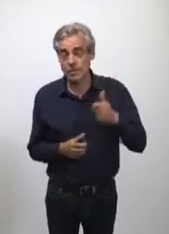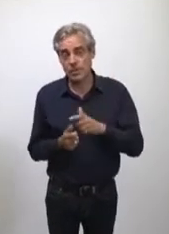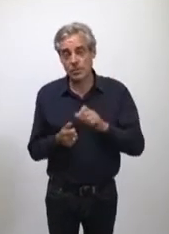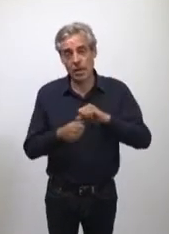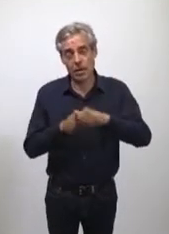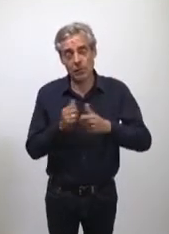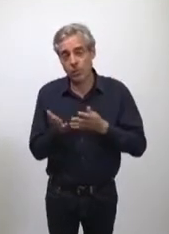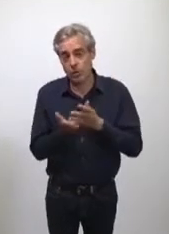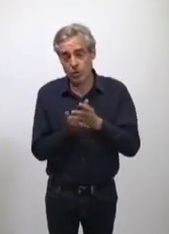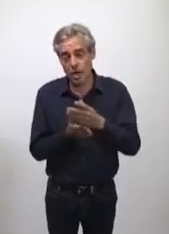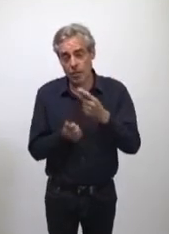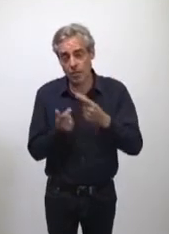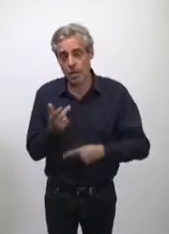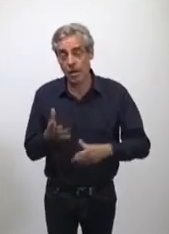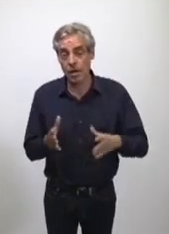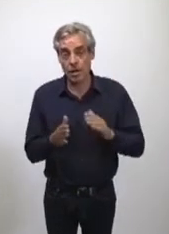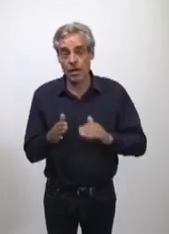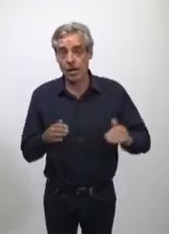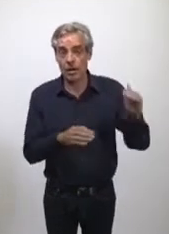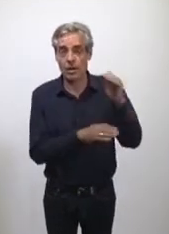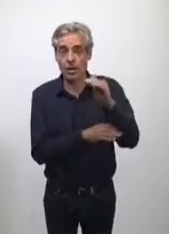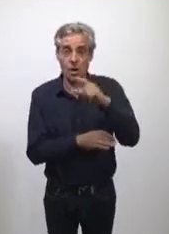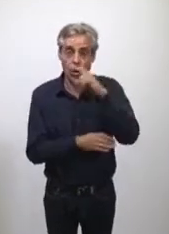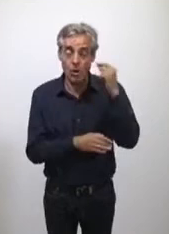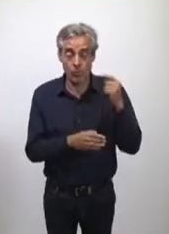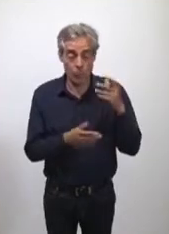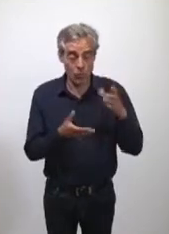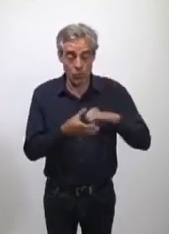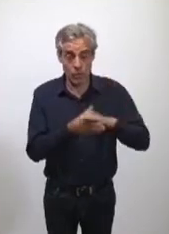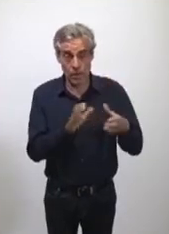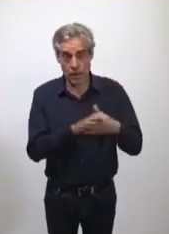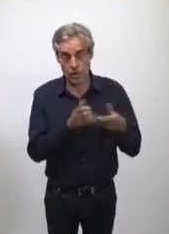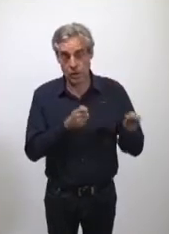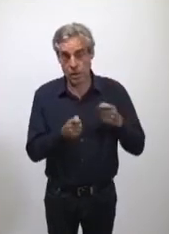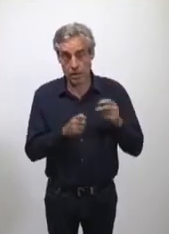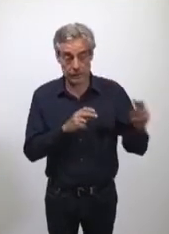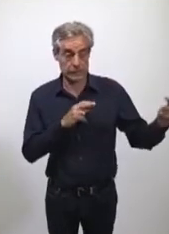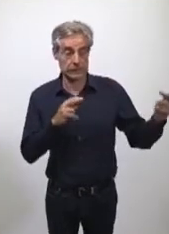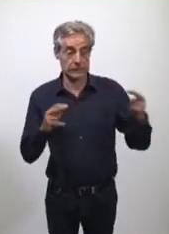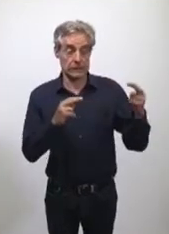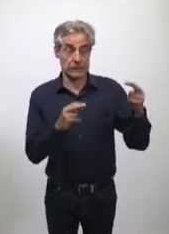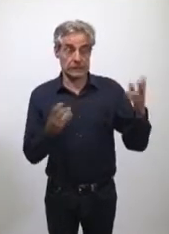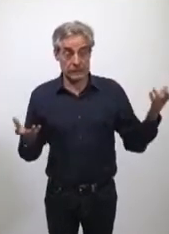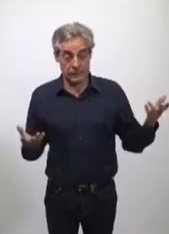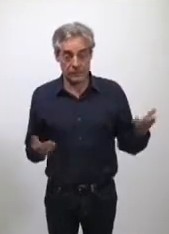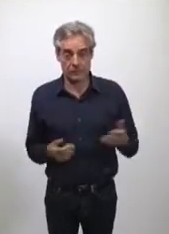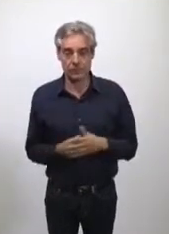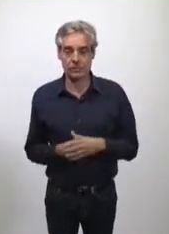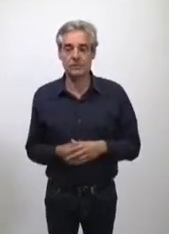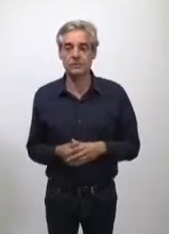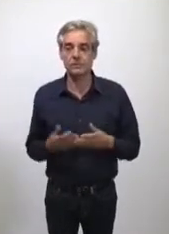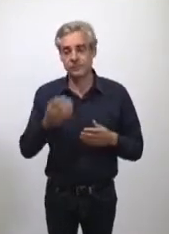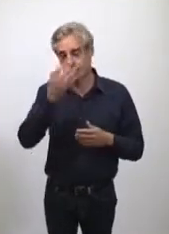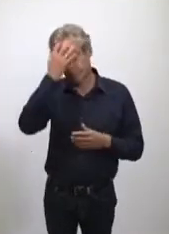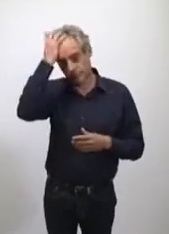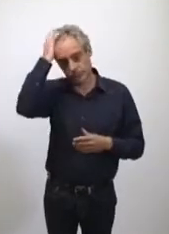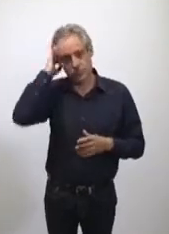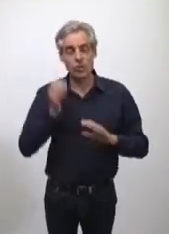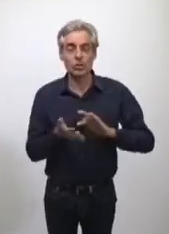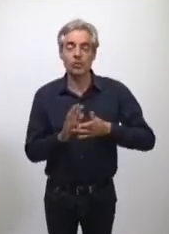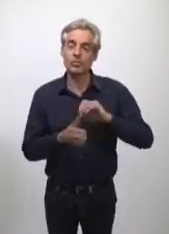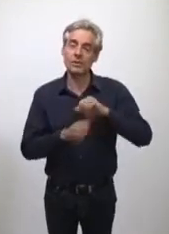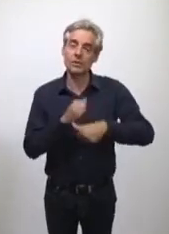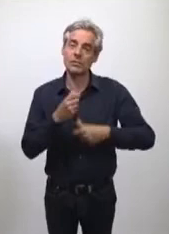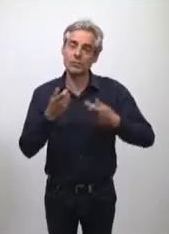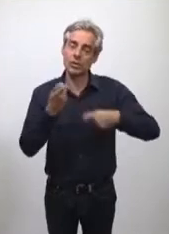projets. Les grands hommes, c'est un peu compliqué d'implanter n'importe. Enfin, on ne peut pas non plus implanter tout type de